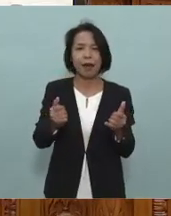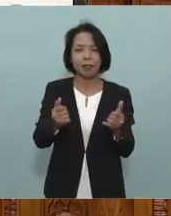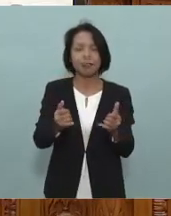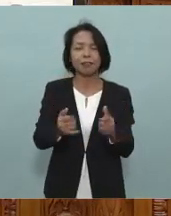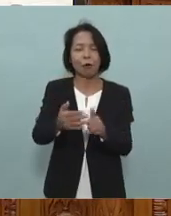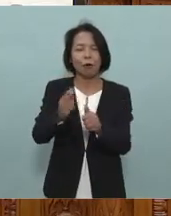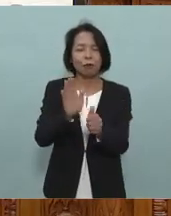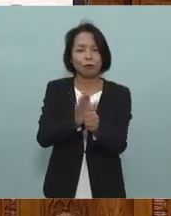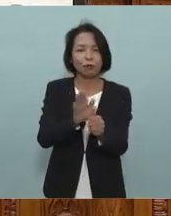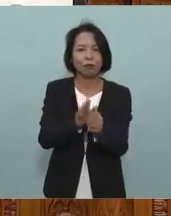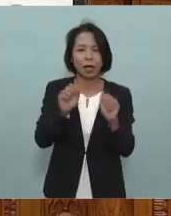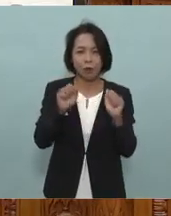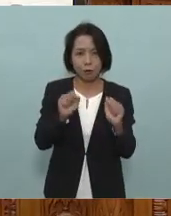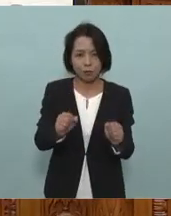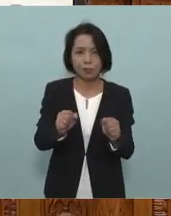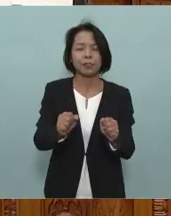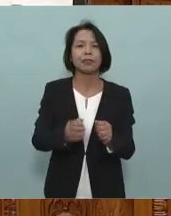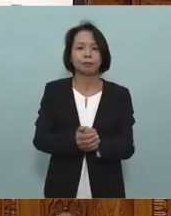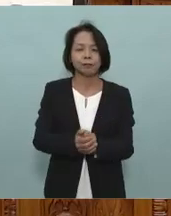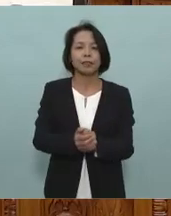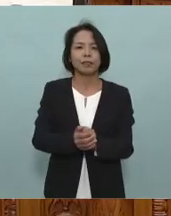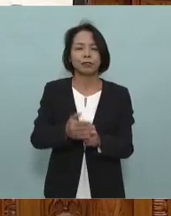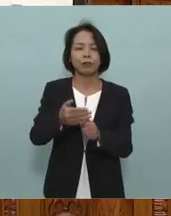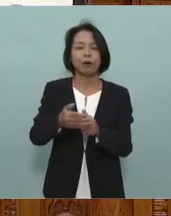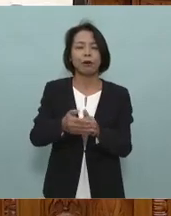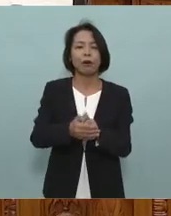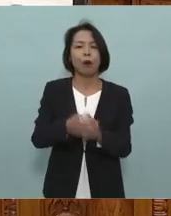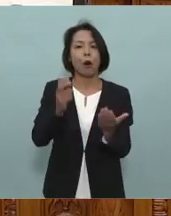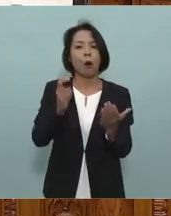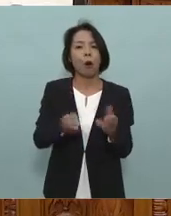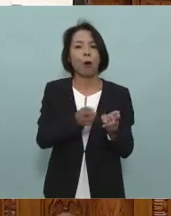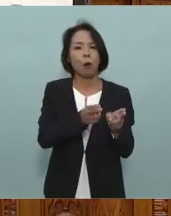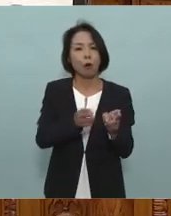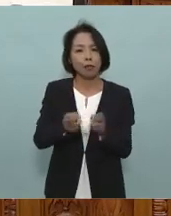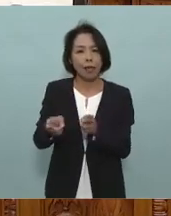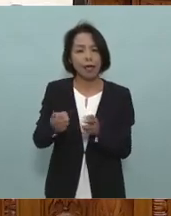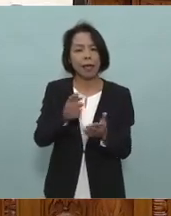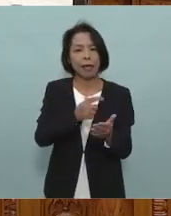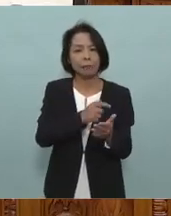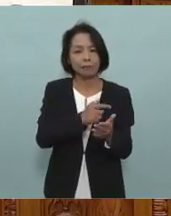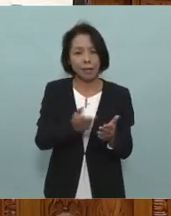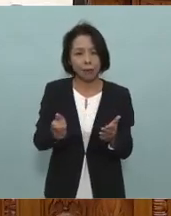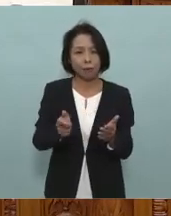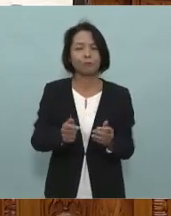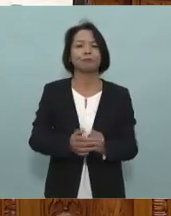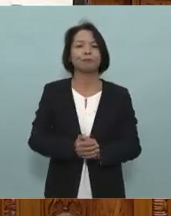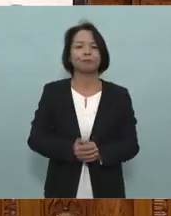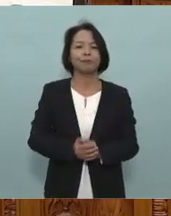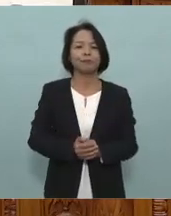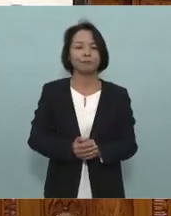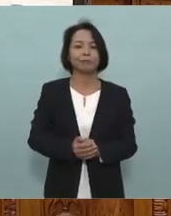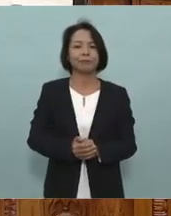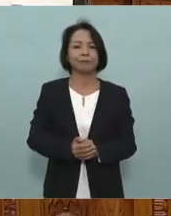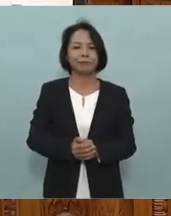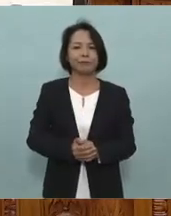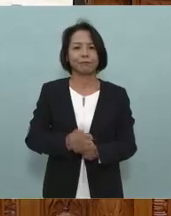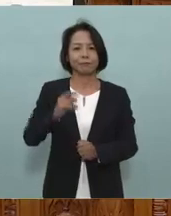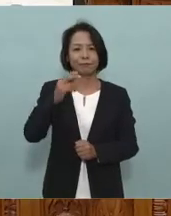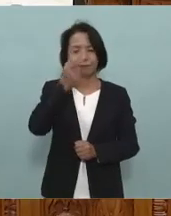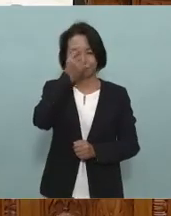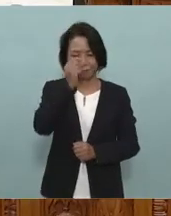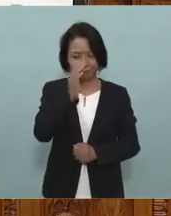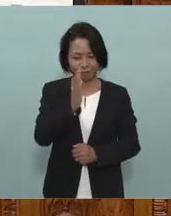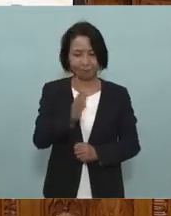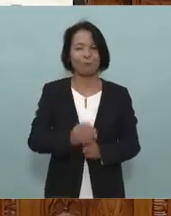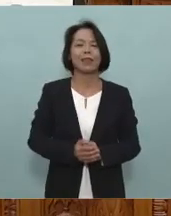尽くすとともに被害者契約に関する法令等について失礼失礼いたしまし